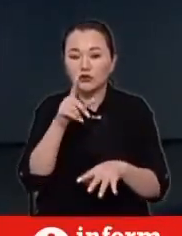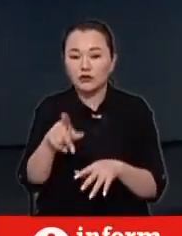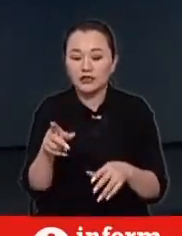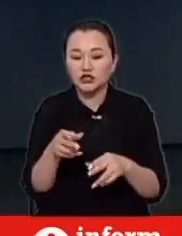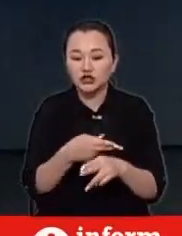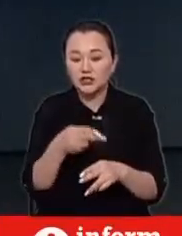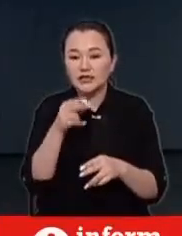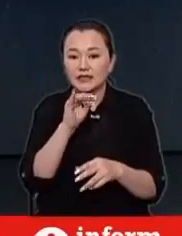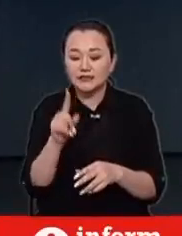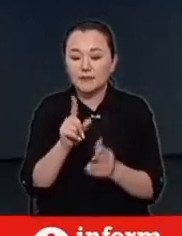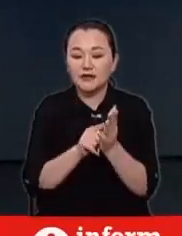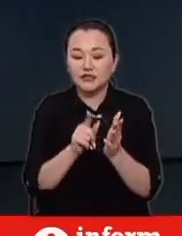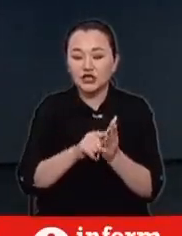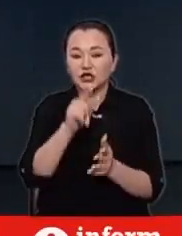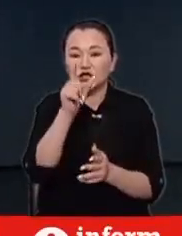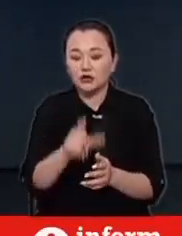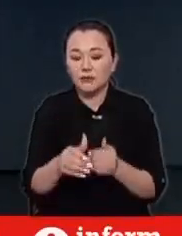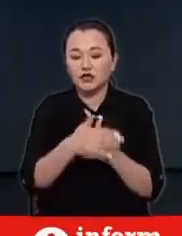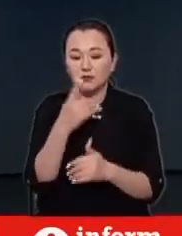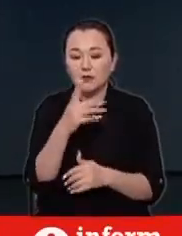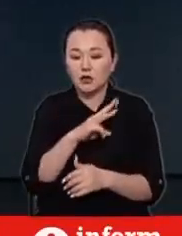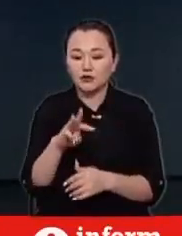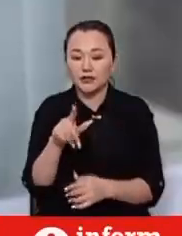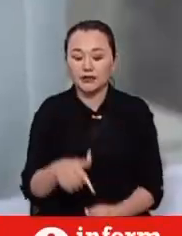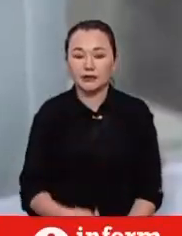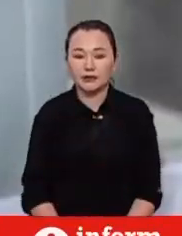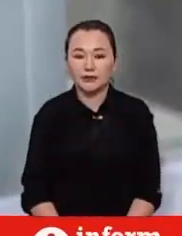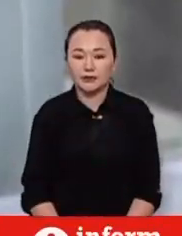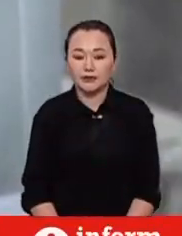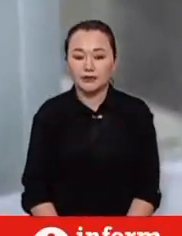из вкладчиц, пенсионерку, почти миллиона тенге.